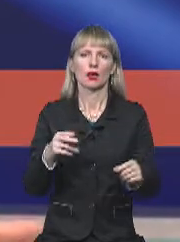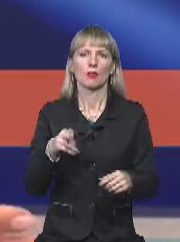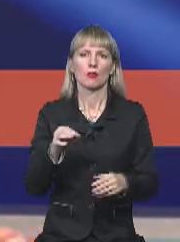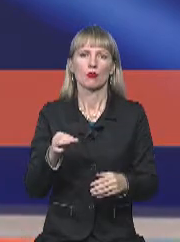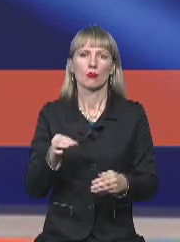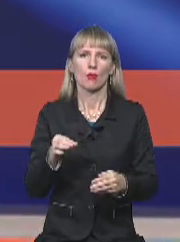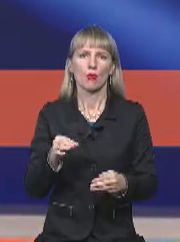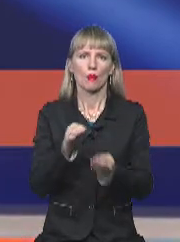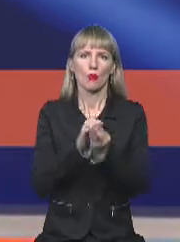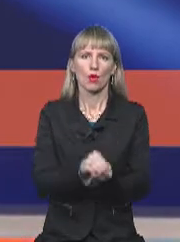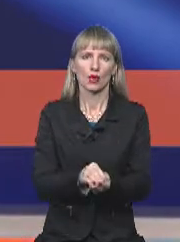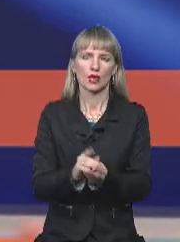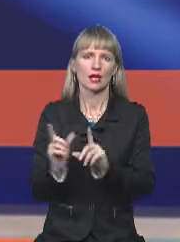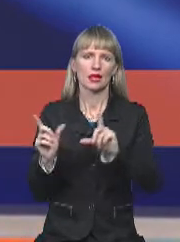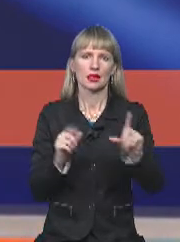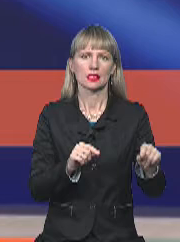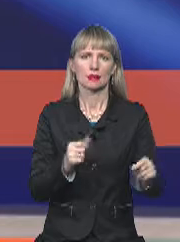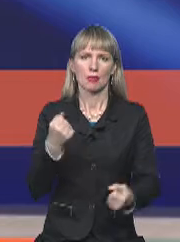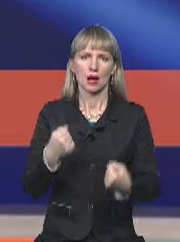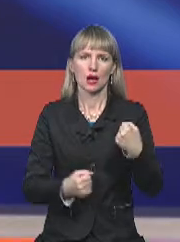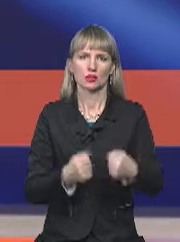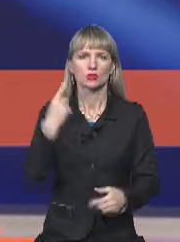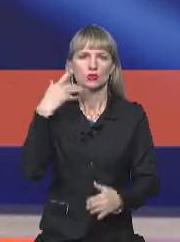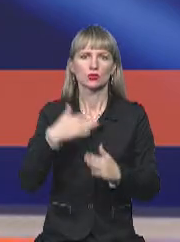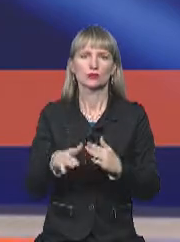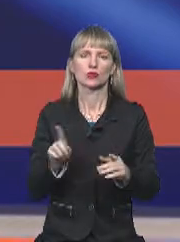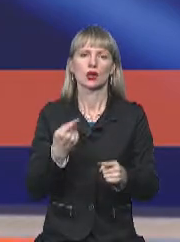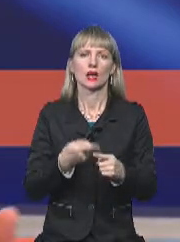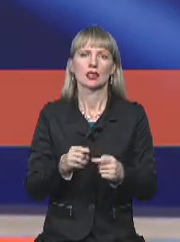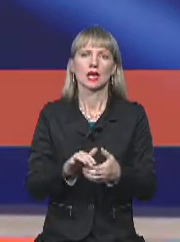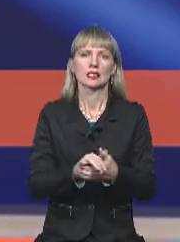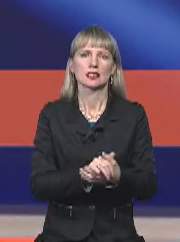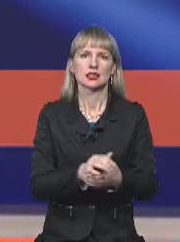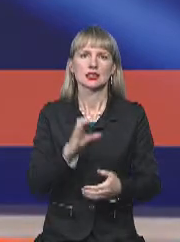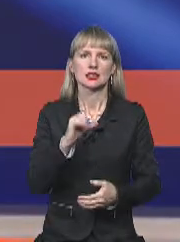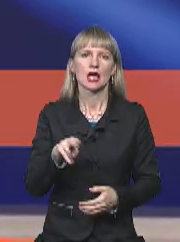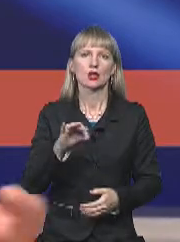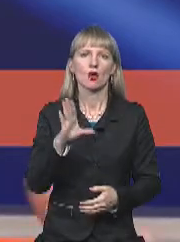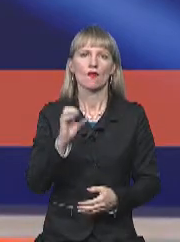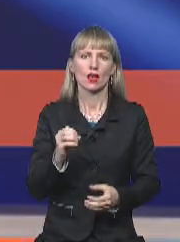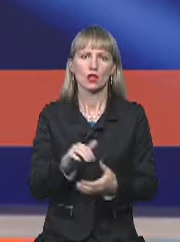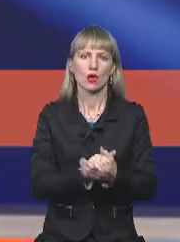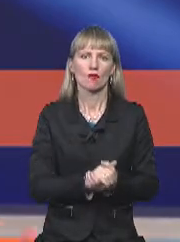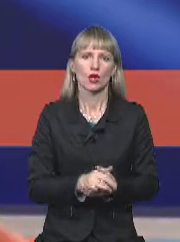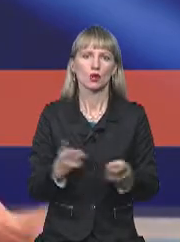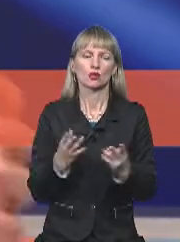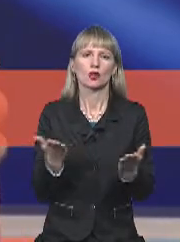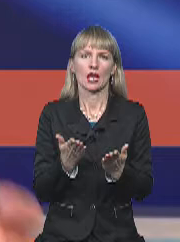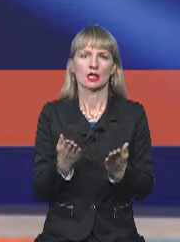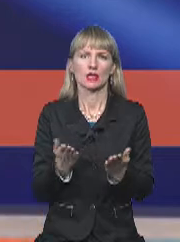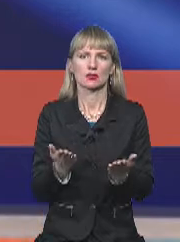їзде автотранспорт. Зрозуміло, що це садове товариство, і там, але хоч якісь